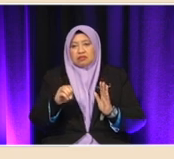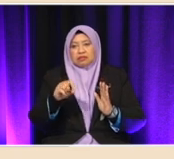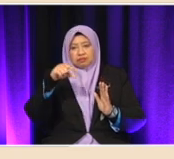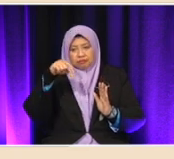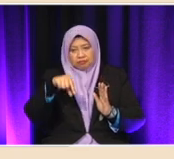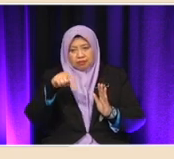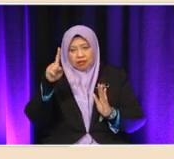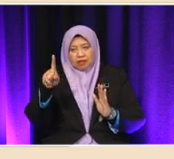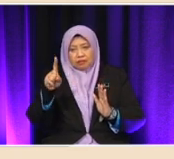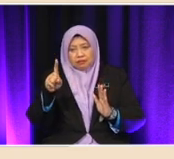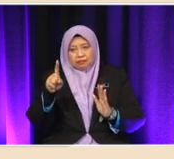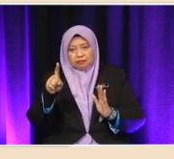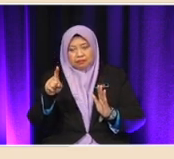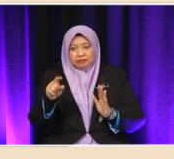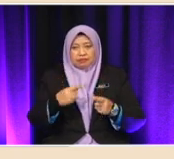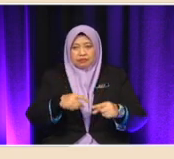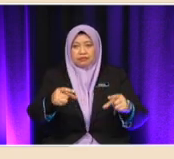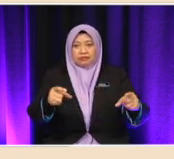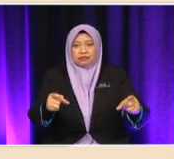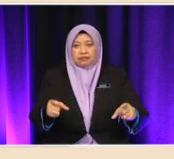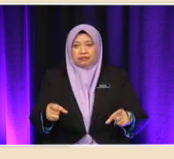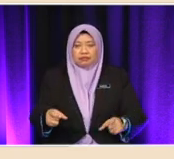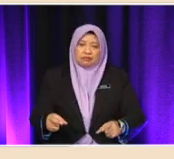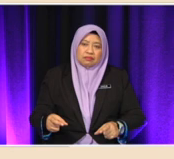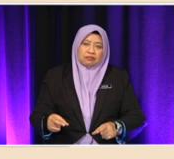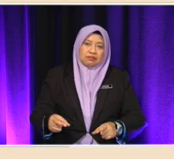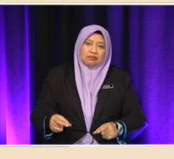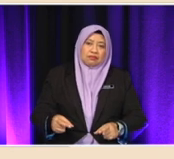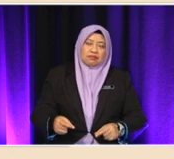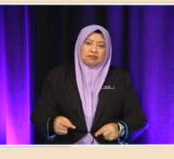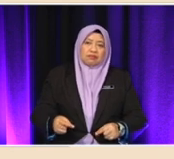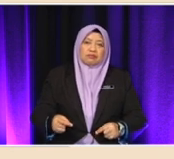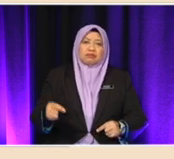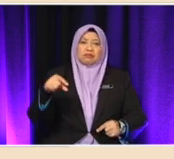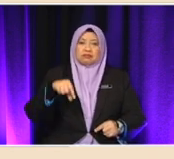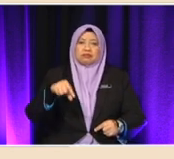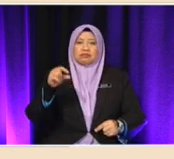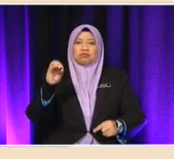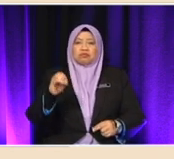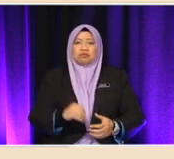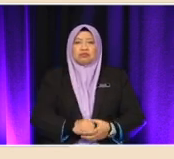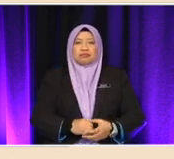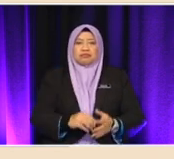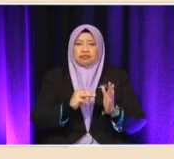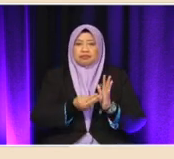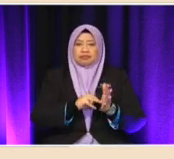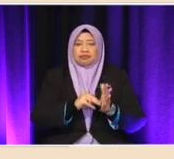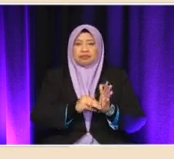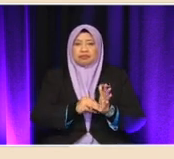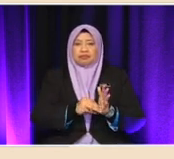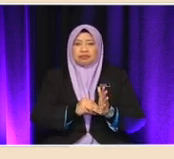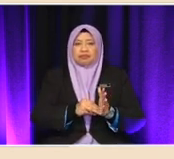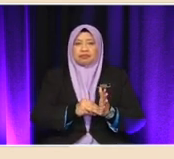Q1 dia bergerak ke sebelah kiri menjadi q0 oke masuk di TV yang